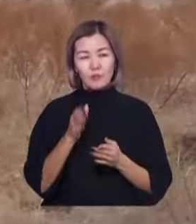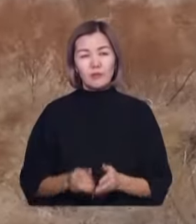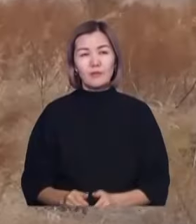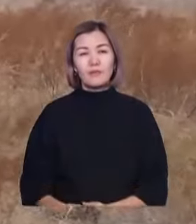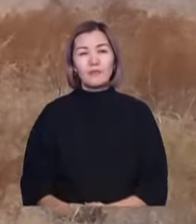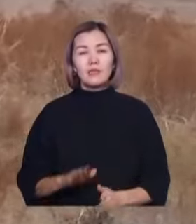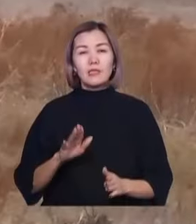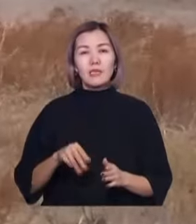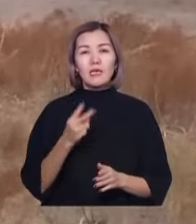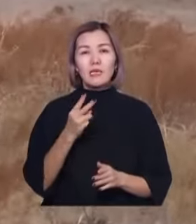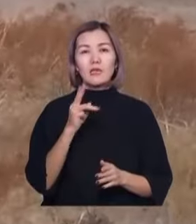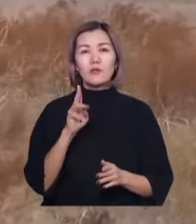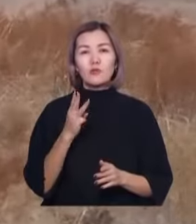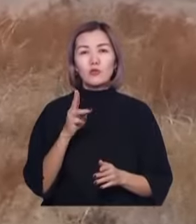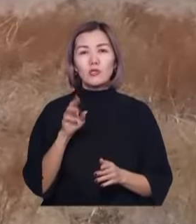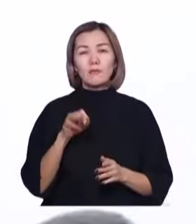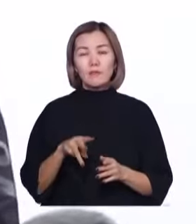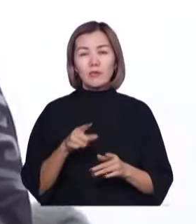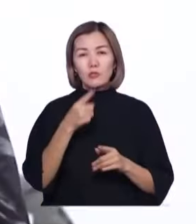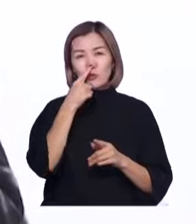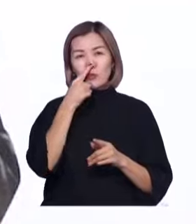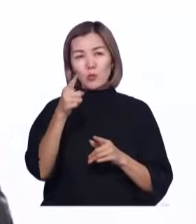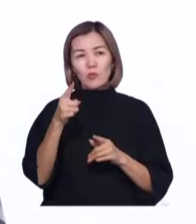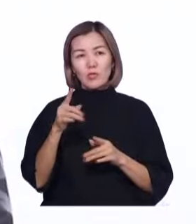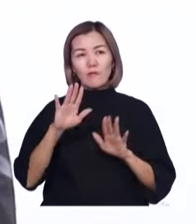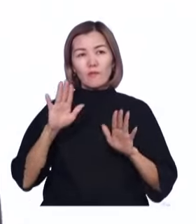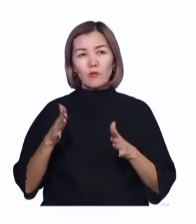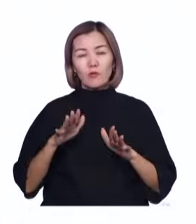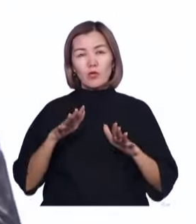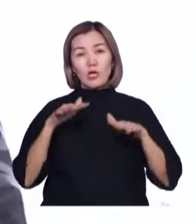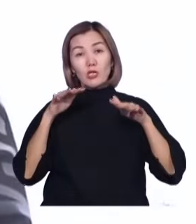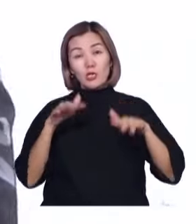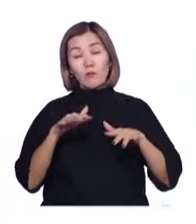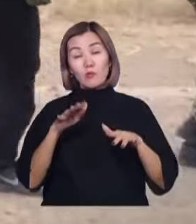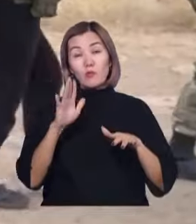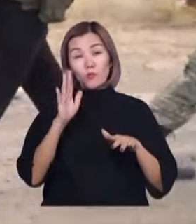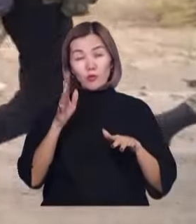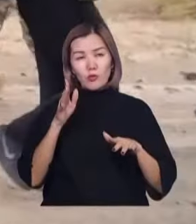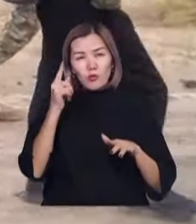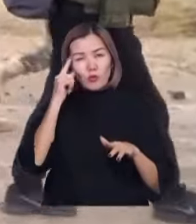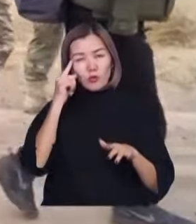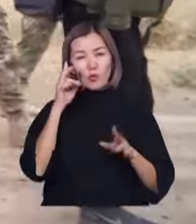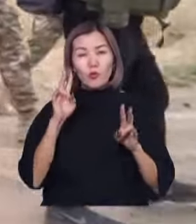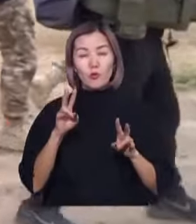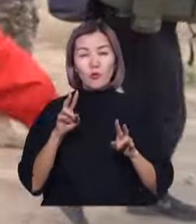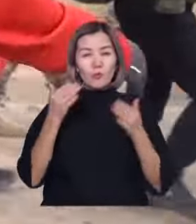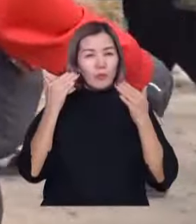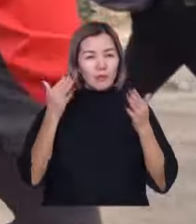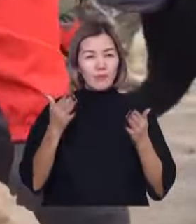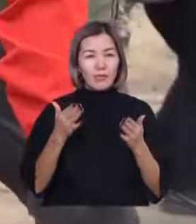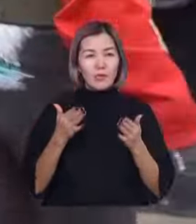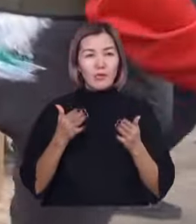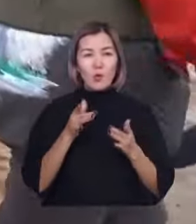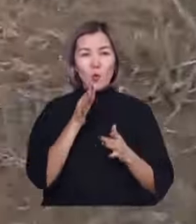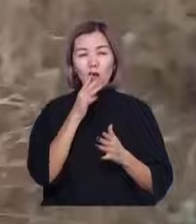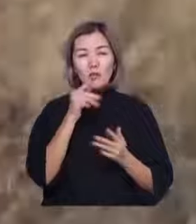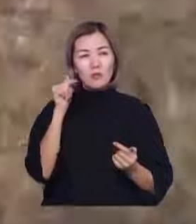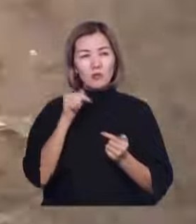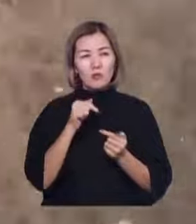Кейін тағы 2-3 шақырым жол жүрдік, тұтқиылдан шабуылдың боларын болжадық, дегенмен қай сәтте екенін ешбіріміз бағамдай